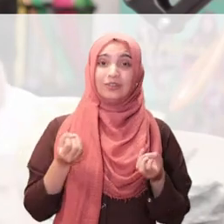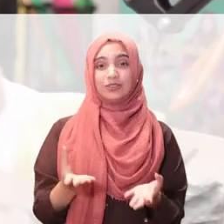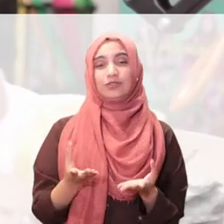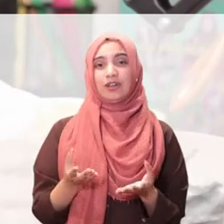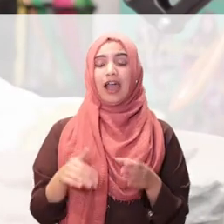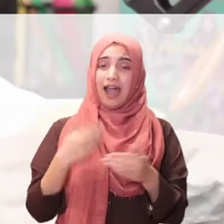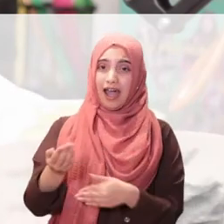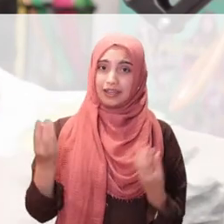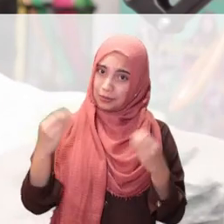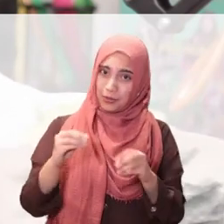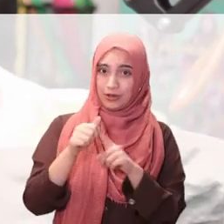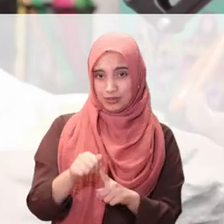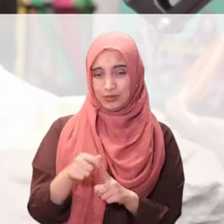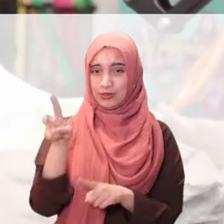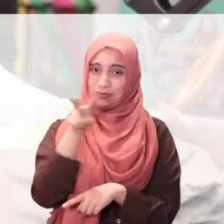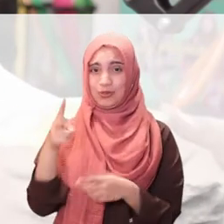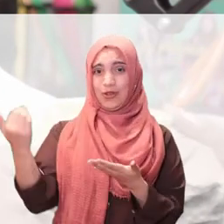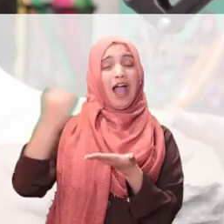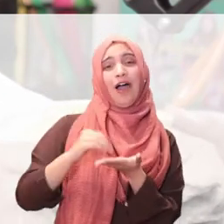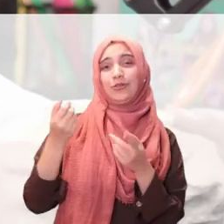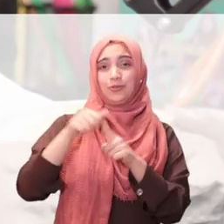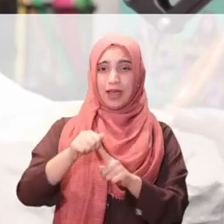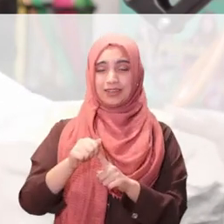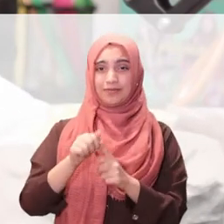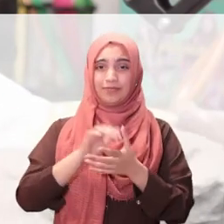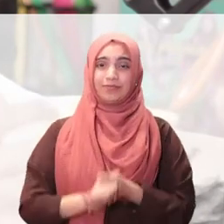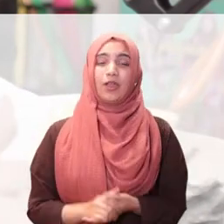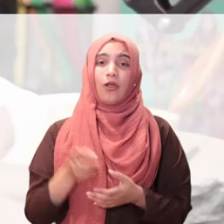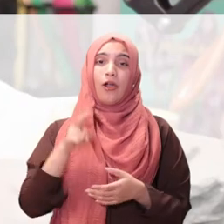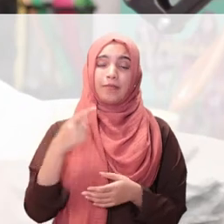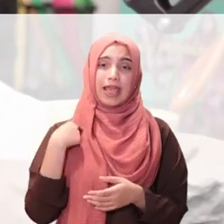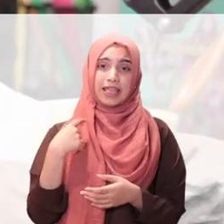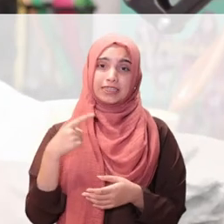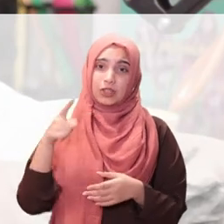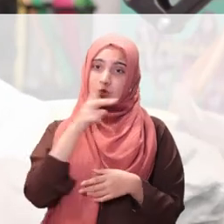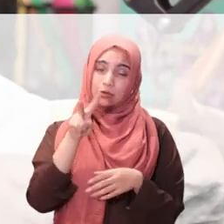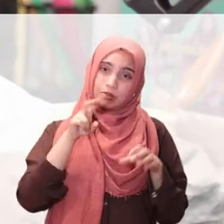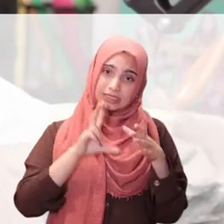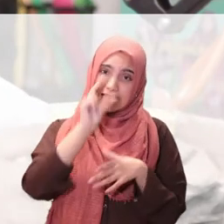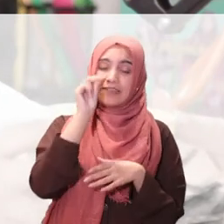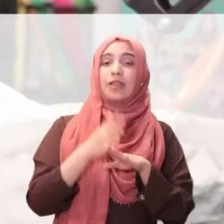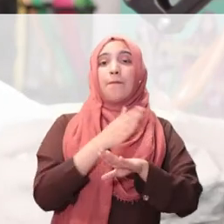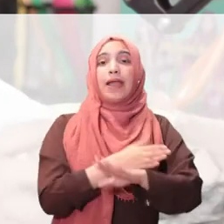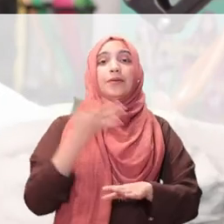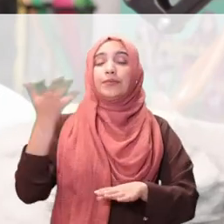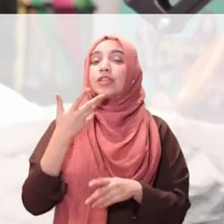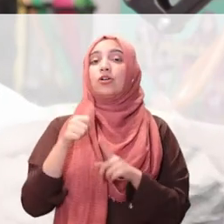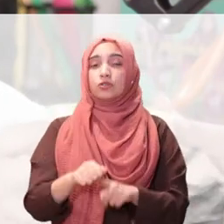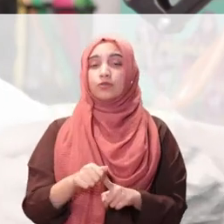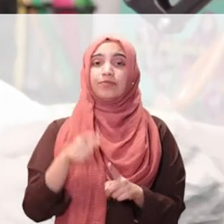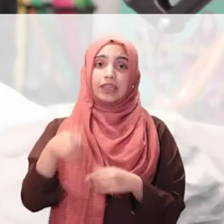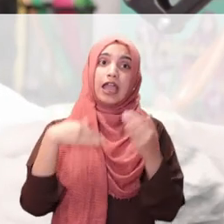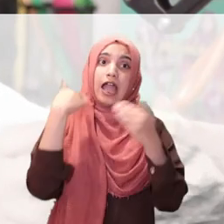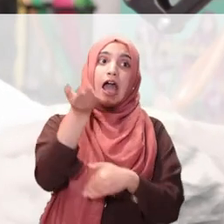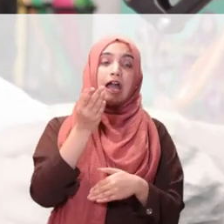गेंद सीधे लेट यू गो गो अगेंस्ट की सुविधार्थ व्हाट इज समथिंग दश मिनट वेबसाइट फॉर एनी डिफिकल्टी ऑब्जेक्टिव थे